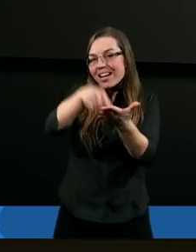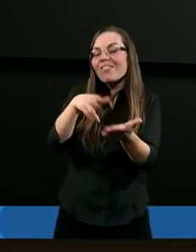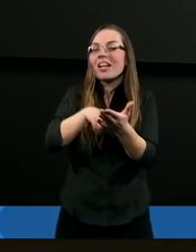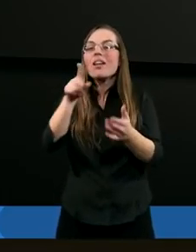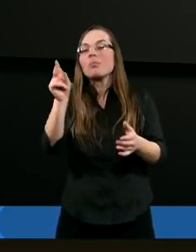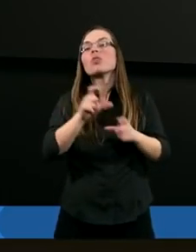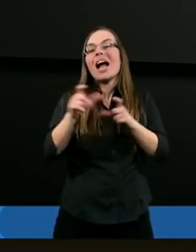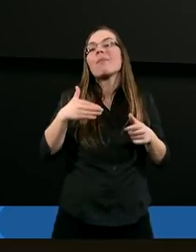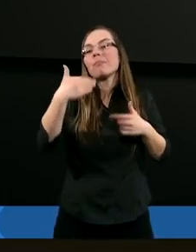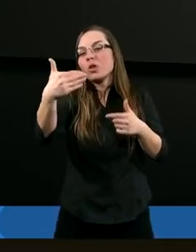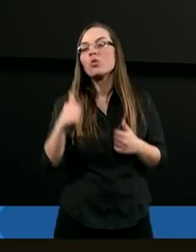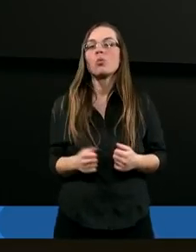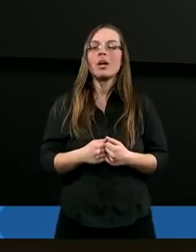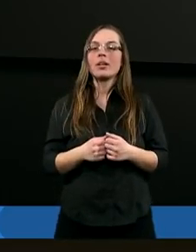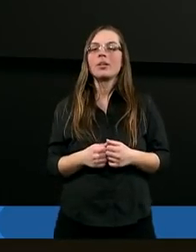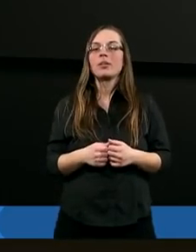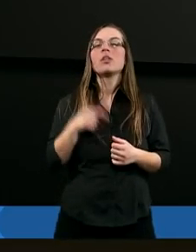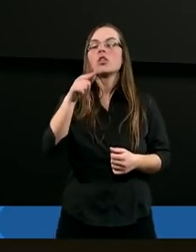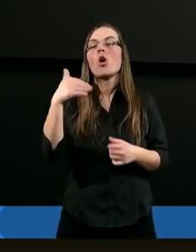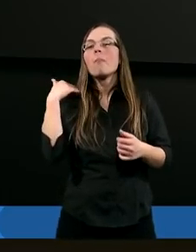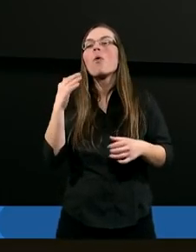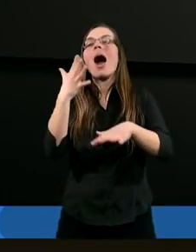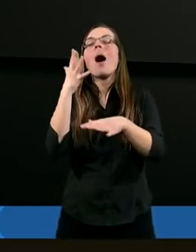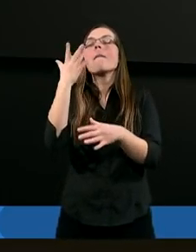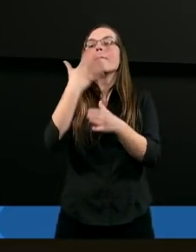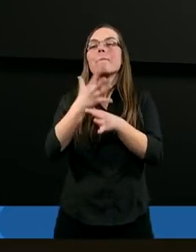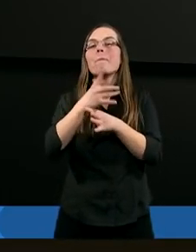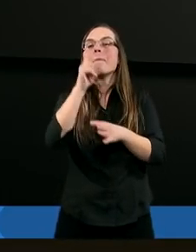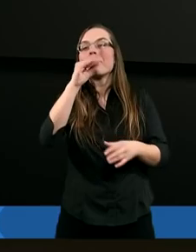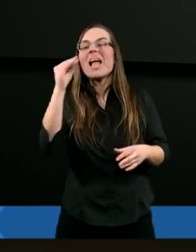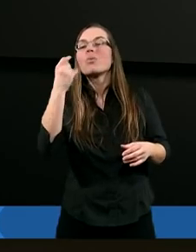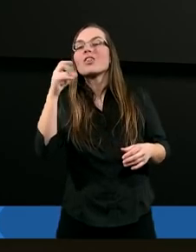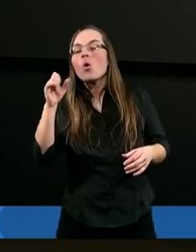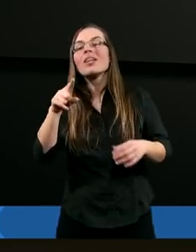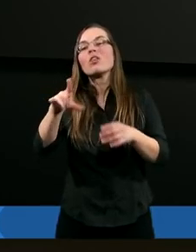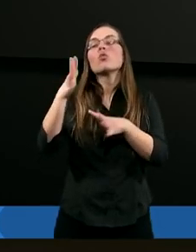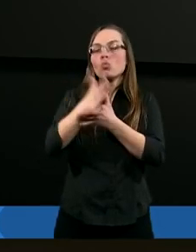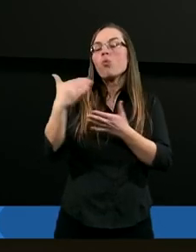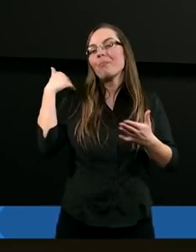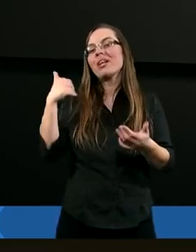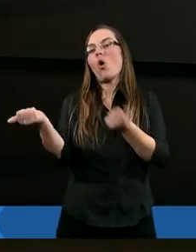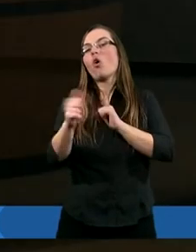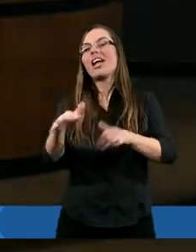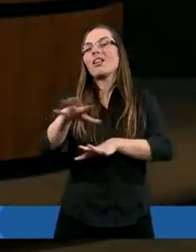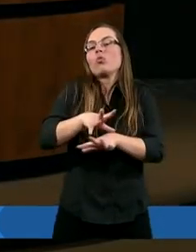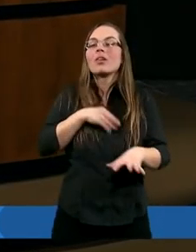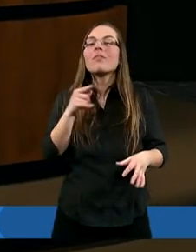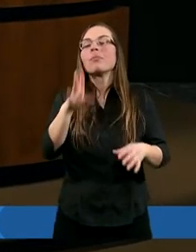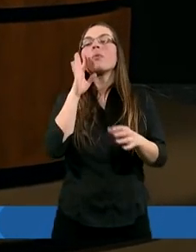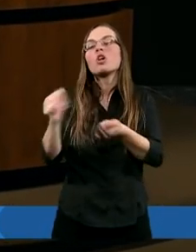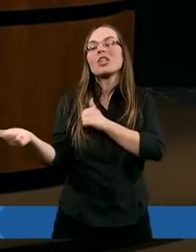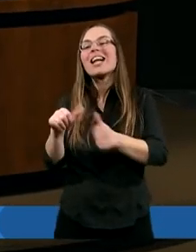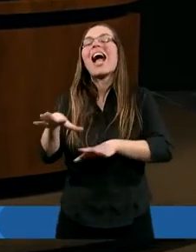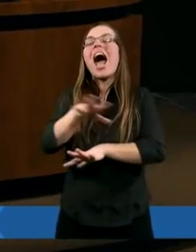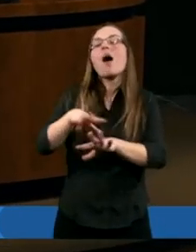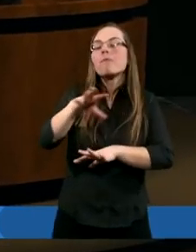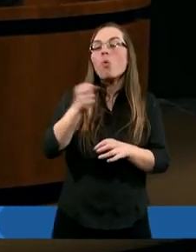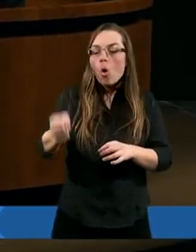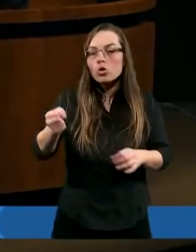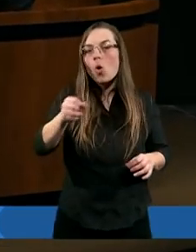Pięćdziesiątnicę. No po co była Pięćdziesiątnica, jak oni już byli ochrzczeni Duchem Świętym? Przecież to na apostołów